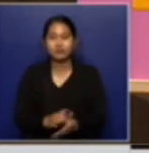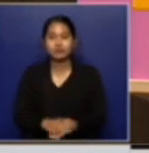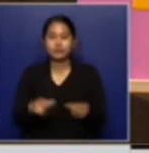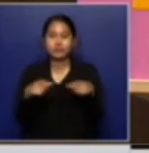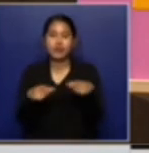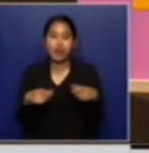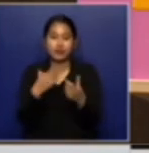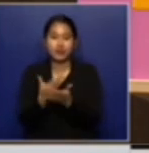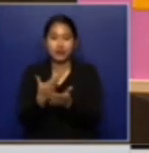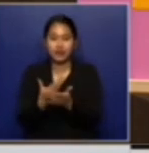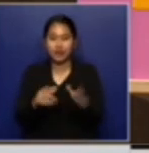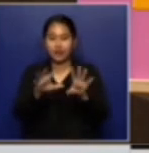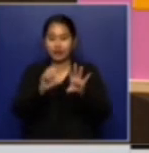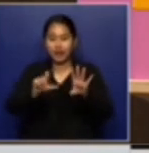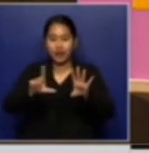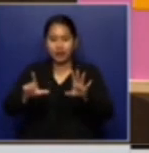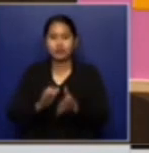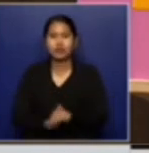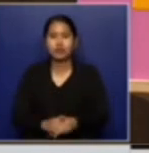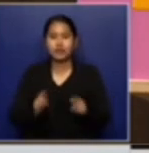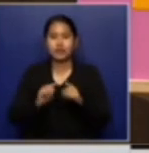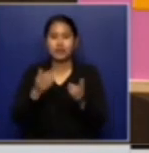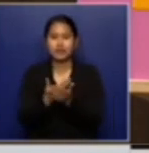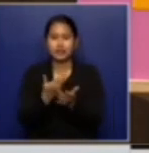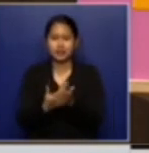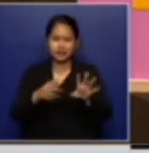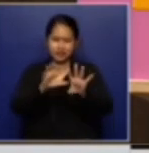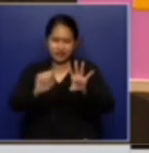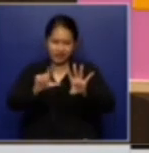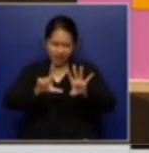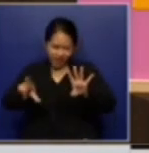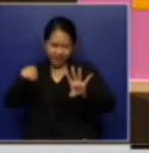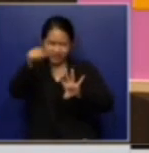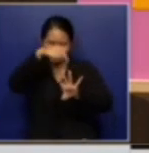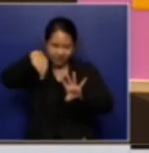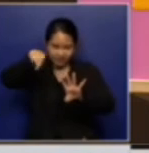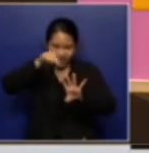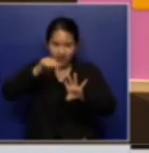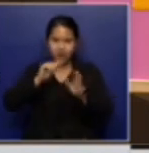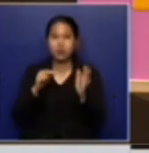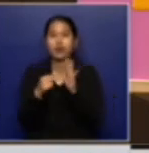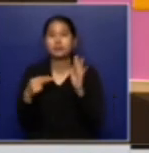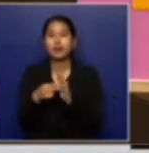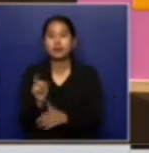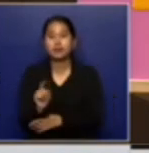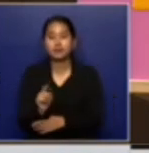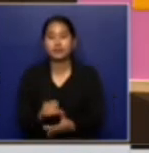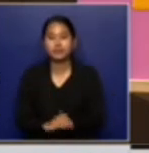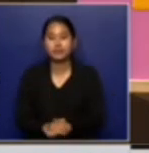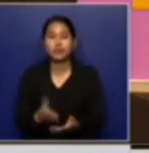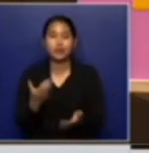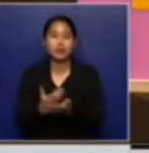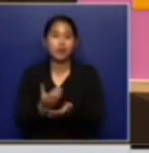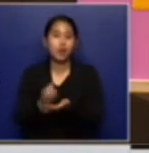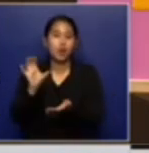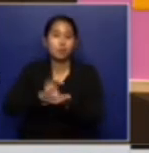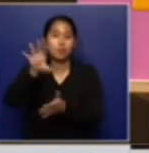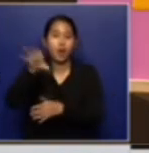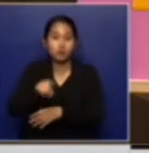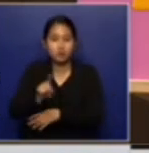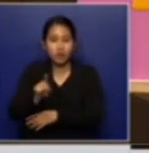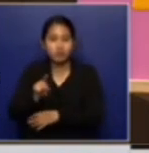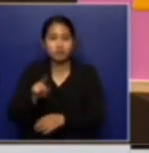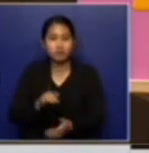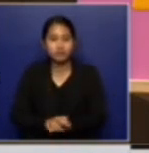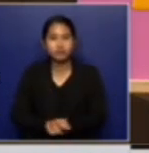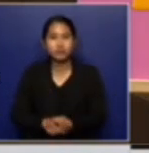ตก 500,000 กว่าล้านแต่งบ 400,000 ล้านเนี่ยครับท่านประธานครับปรากฏว่าไปเอางบต่างๆที่ต